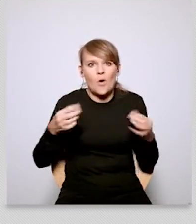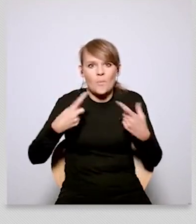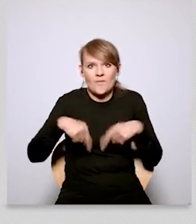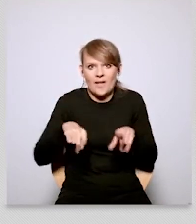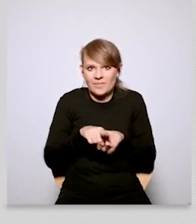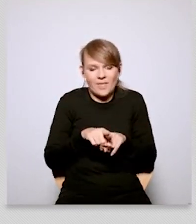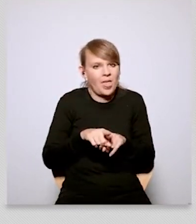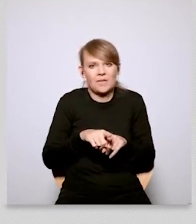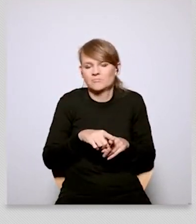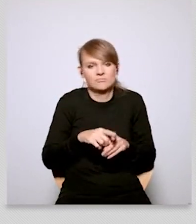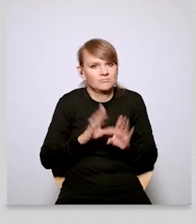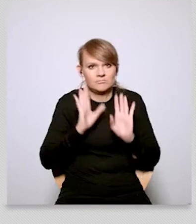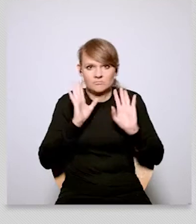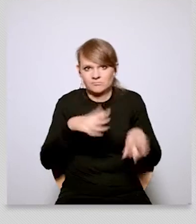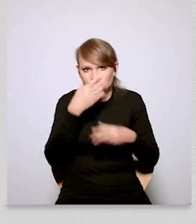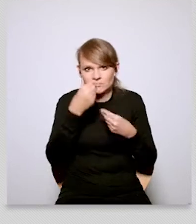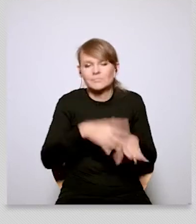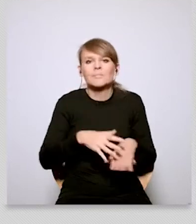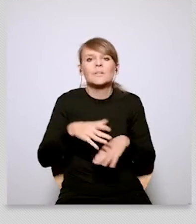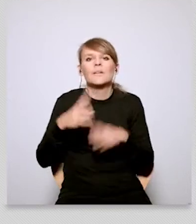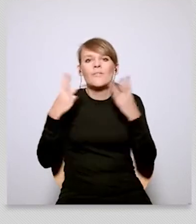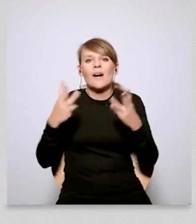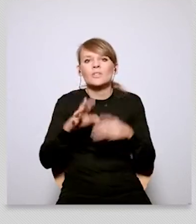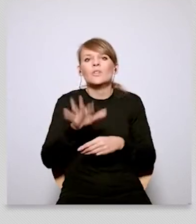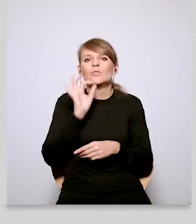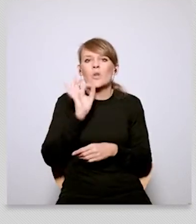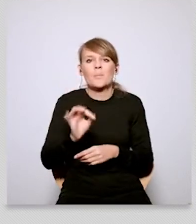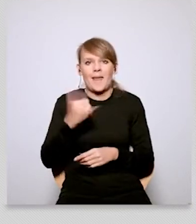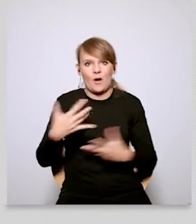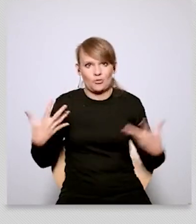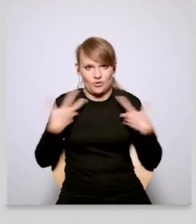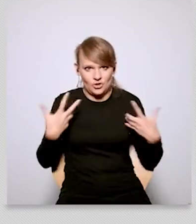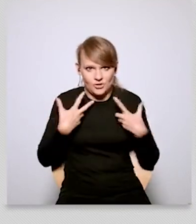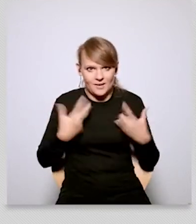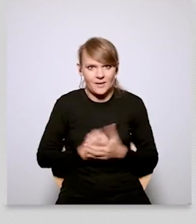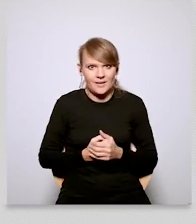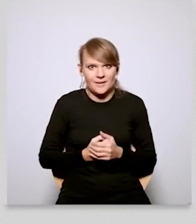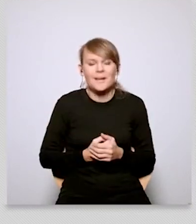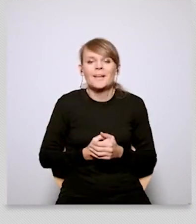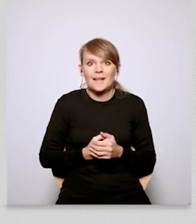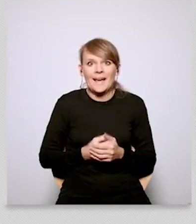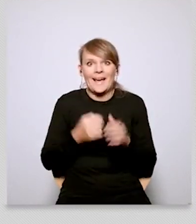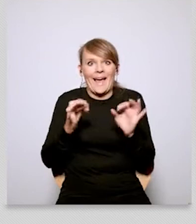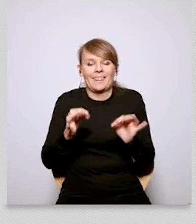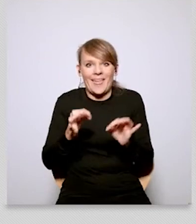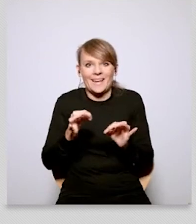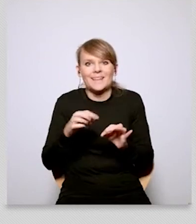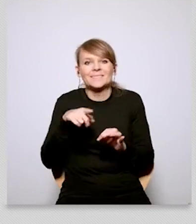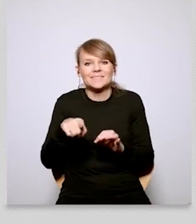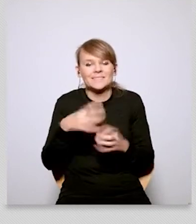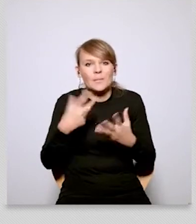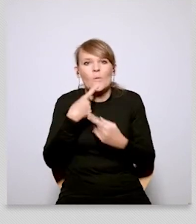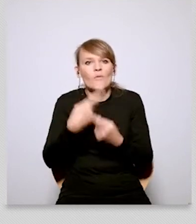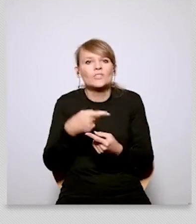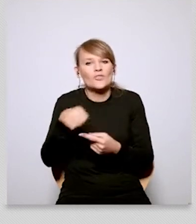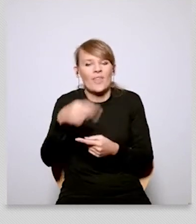za cenę zachowania dobrej jakości życia. to jest, już teraz dochodzę do tematu głównego naszego dzisiejszego spotkania, bo to jest też coś, co